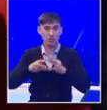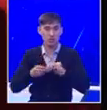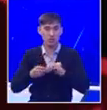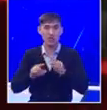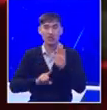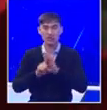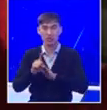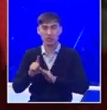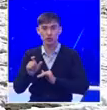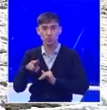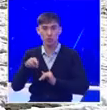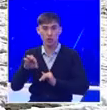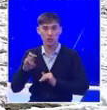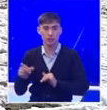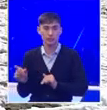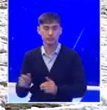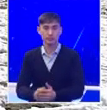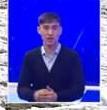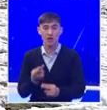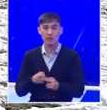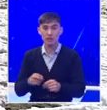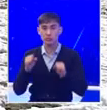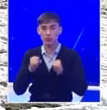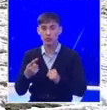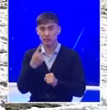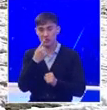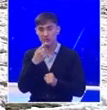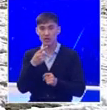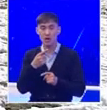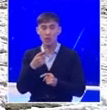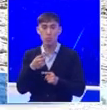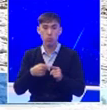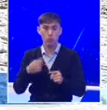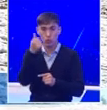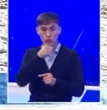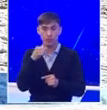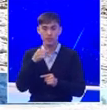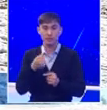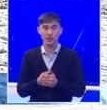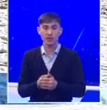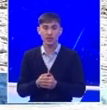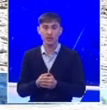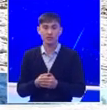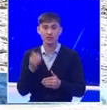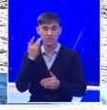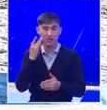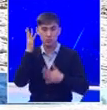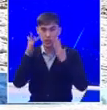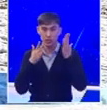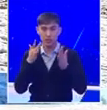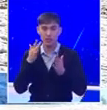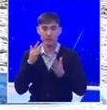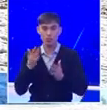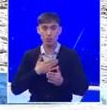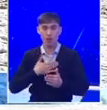начинающие пилоты в этом виде спорта я совсем недавно всего полтора года всегда мечтала летать а мой отец